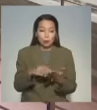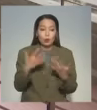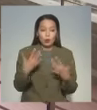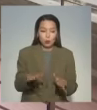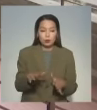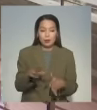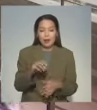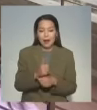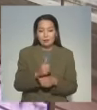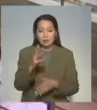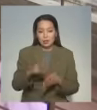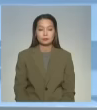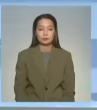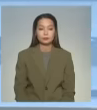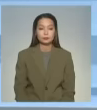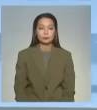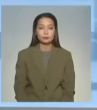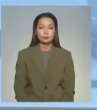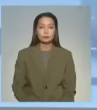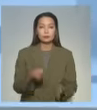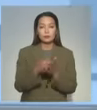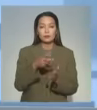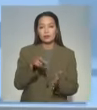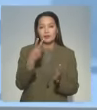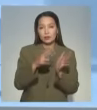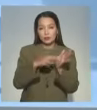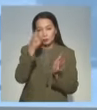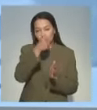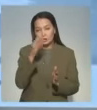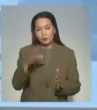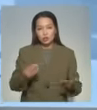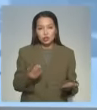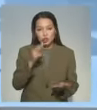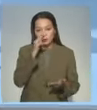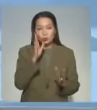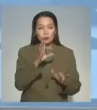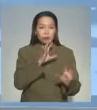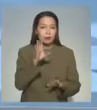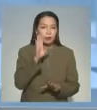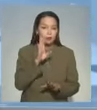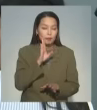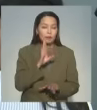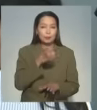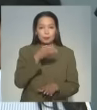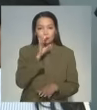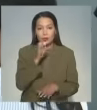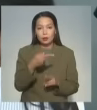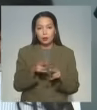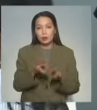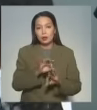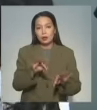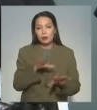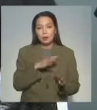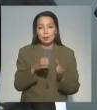налагается административный штраф. До 2027 года все жители Шымкента будут обеспечены питьевой водой. Об этом рассказали партийцы